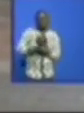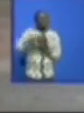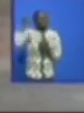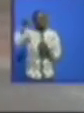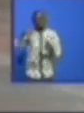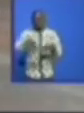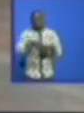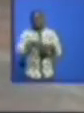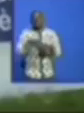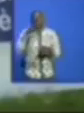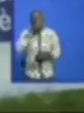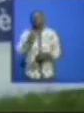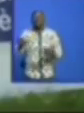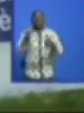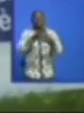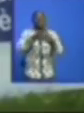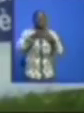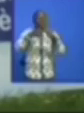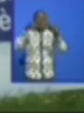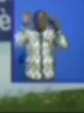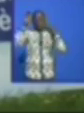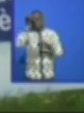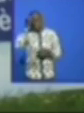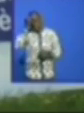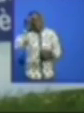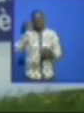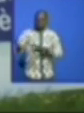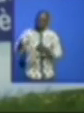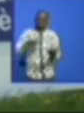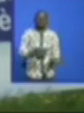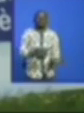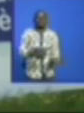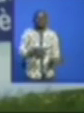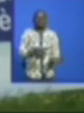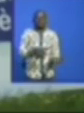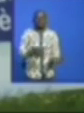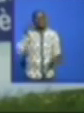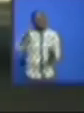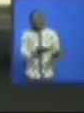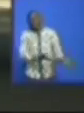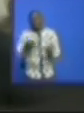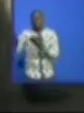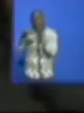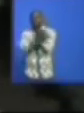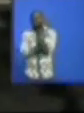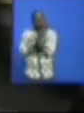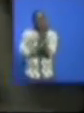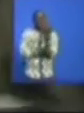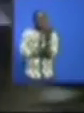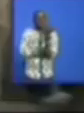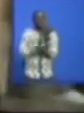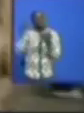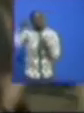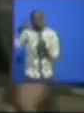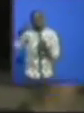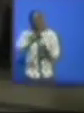c'est l'ancien premier ministre Youssoufou Ouédraogo qui tire sa révérence. Rapatrié au pays, la dépouille de l'économiste, diplomate